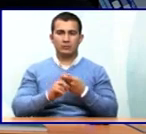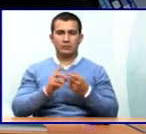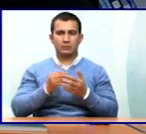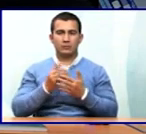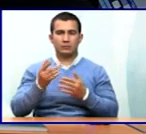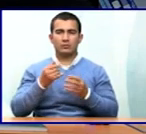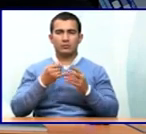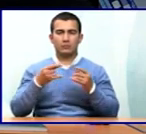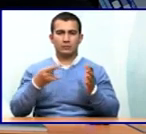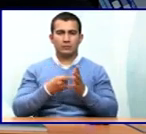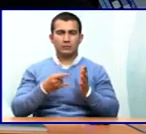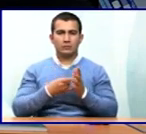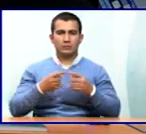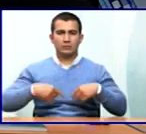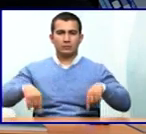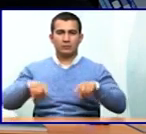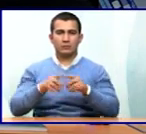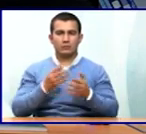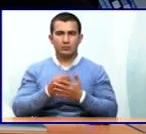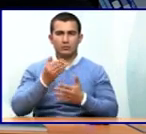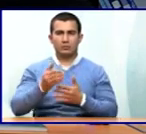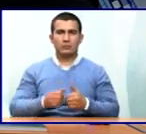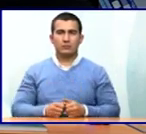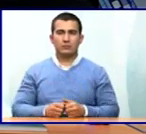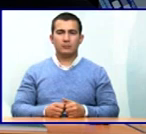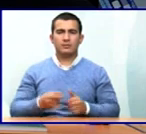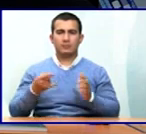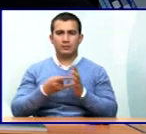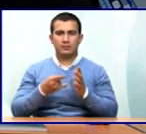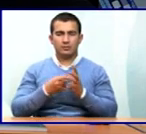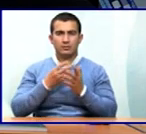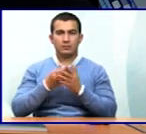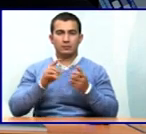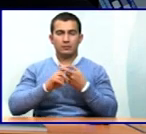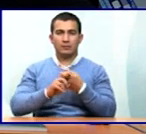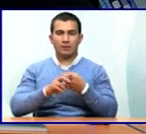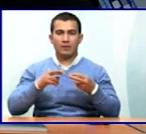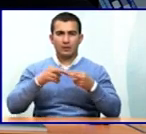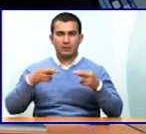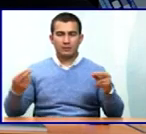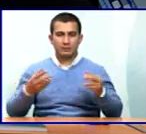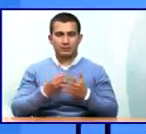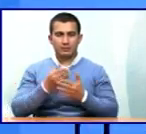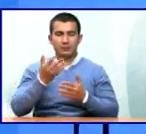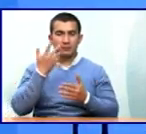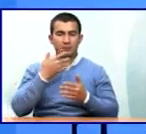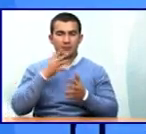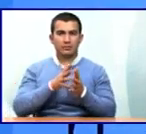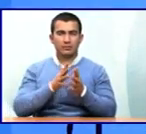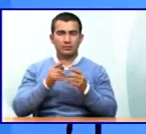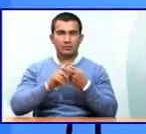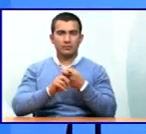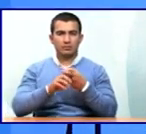magnit maydonning ta'siri qanday bo'ladi? To'kli o'tkazgichga magnit maydon ta'sir qilganda